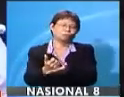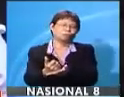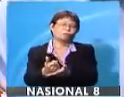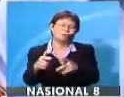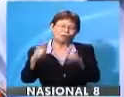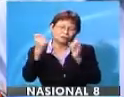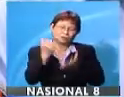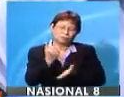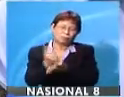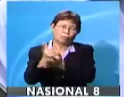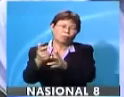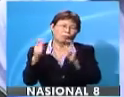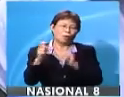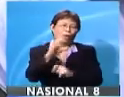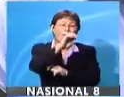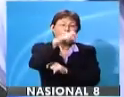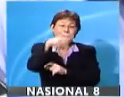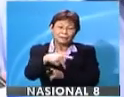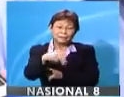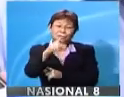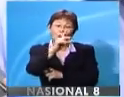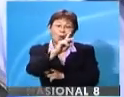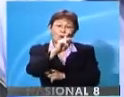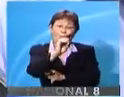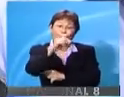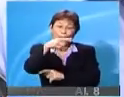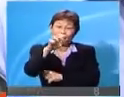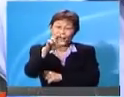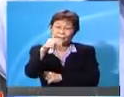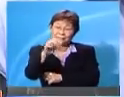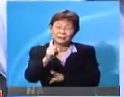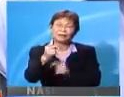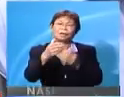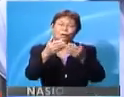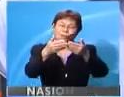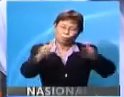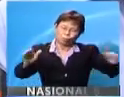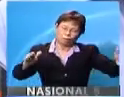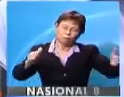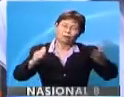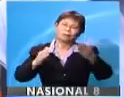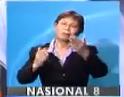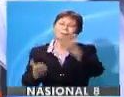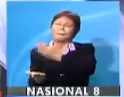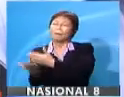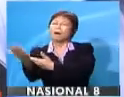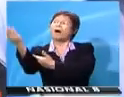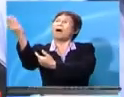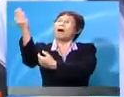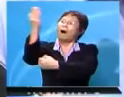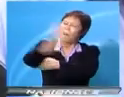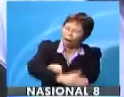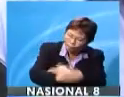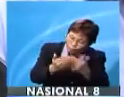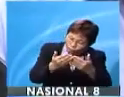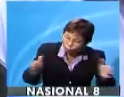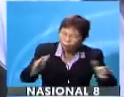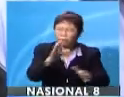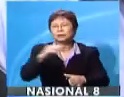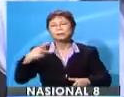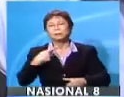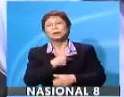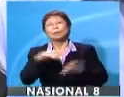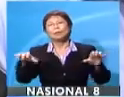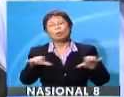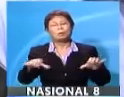dengan segera. So bila operasi kita akan dibuka sampai malam, then kita akan buat